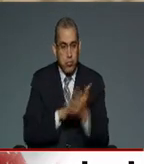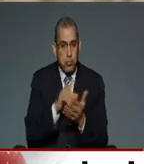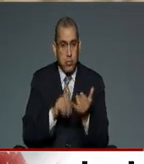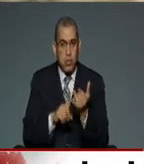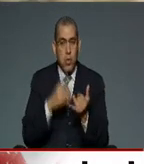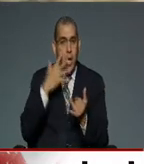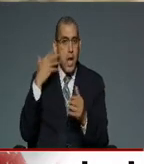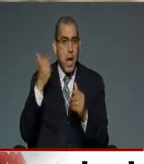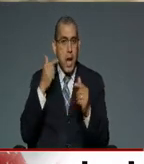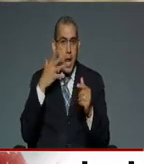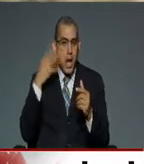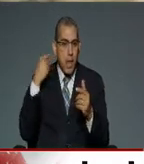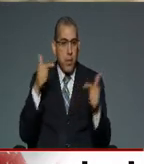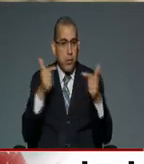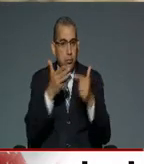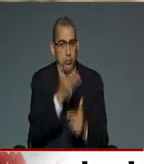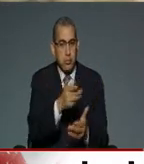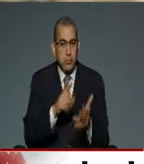ل